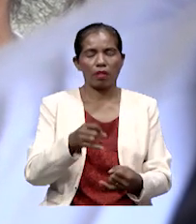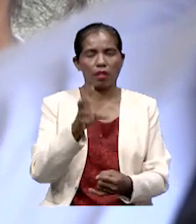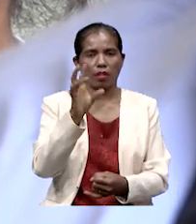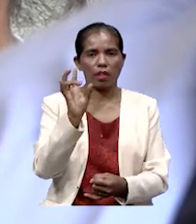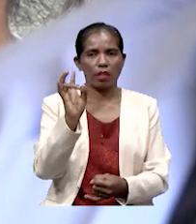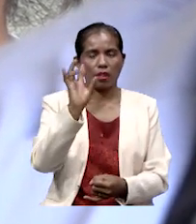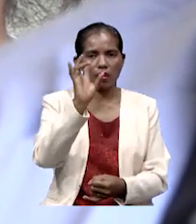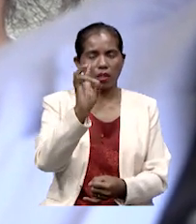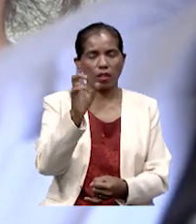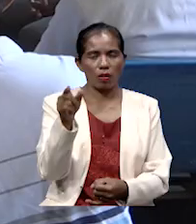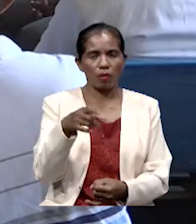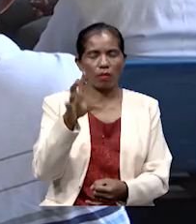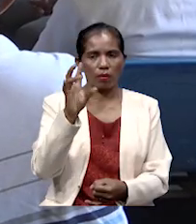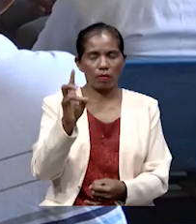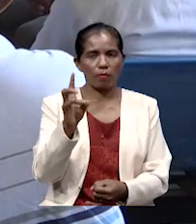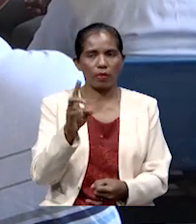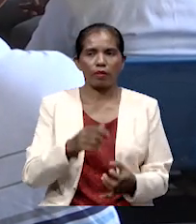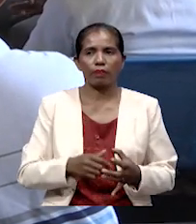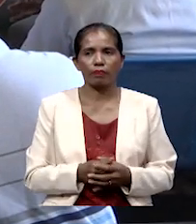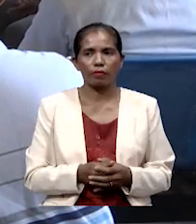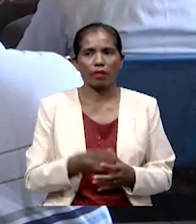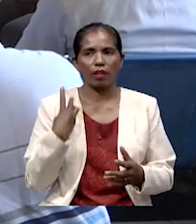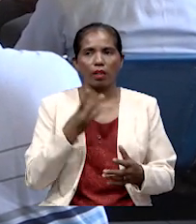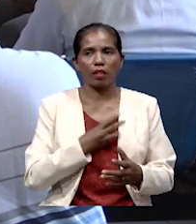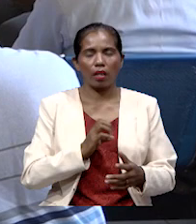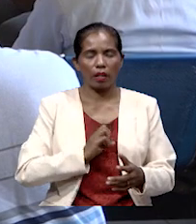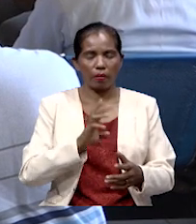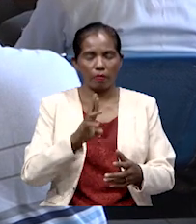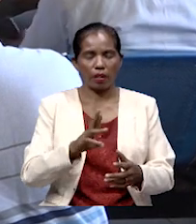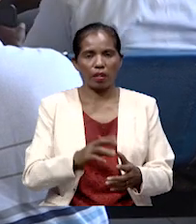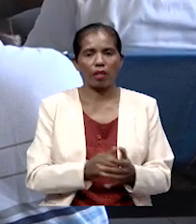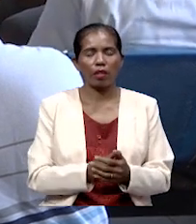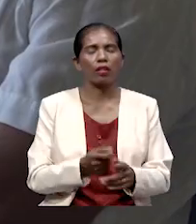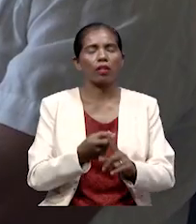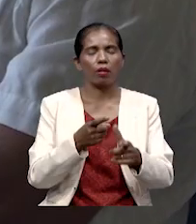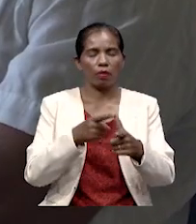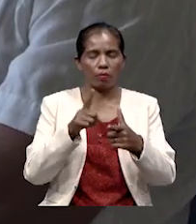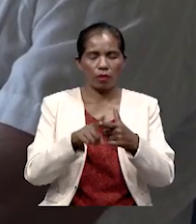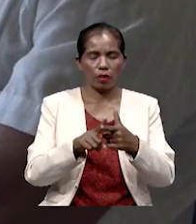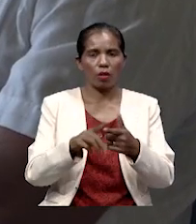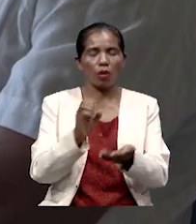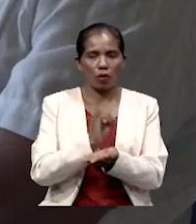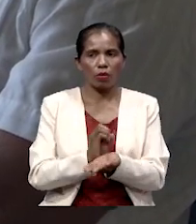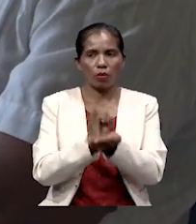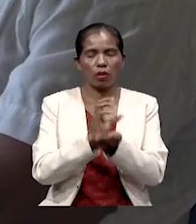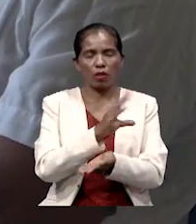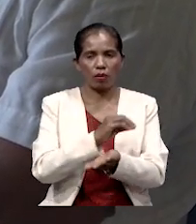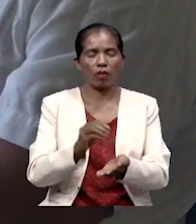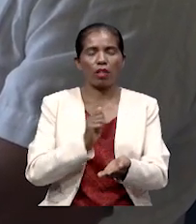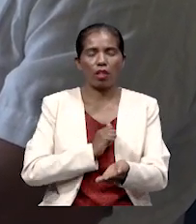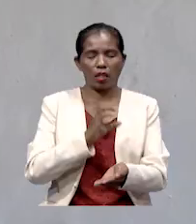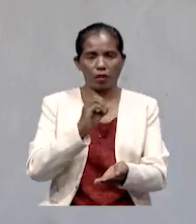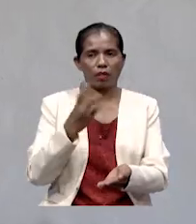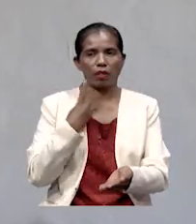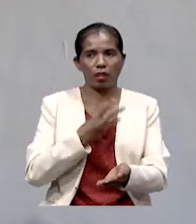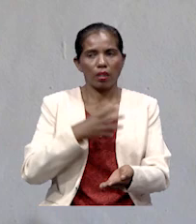Ermera ne la konta ba nasional kita Ermera mas as ke vir le o fusi no ai nada di kita tiap ne Ermera ne ne